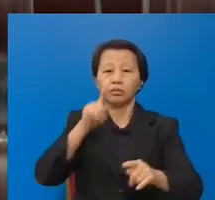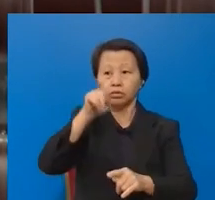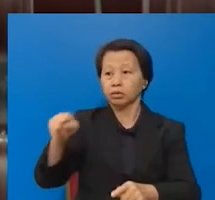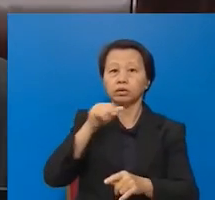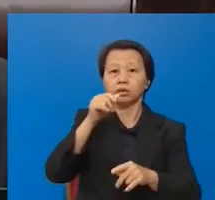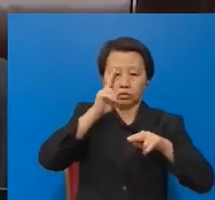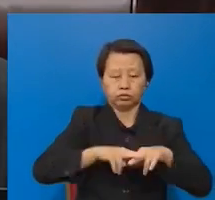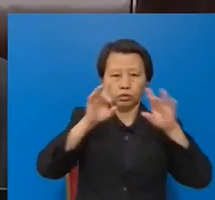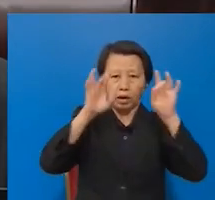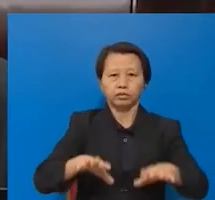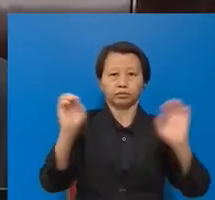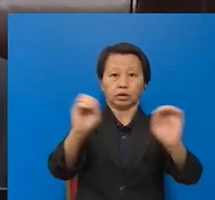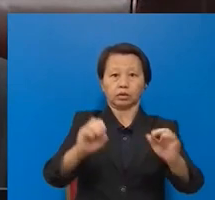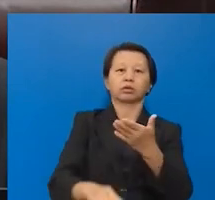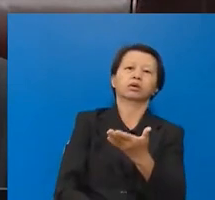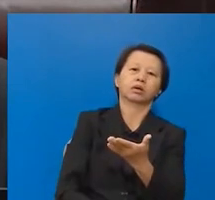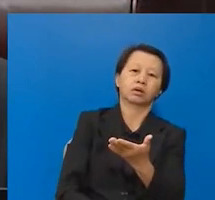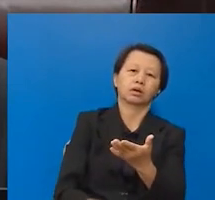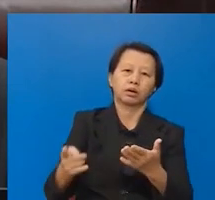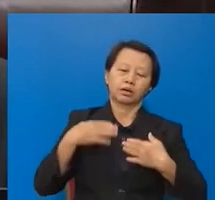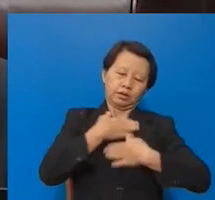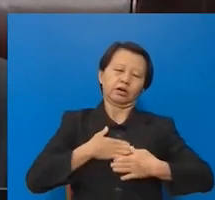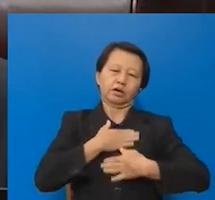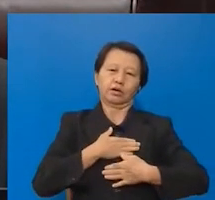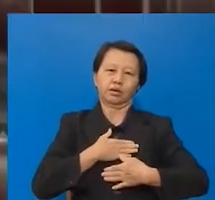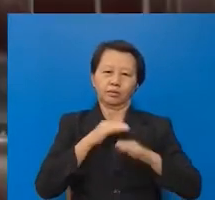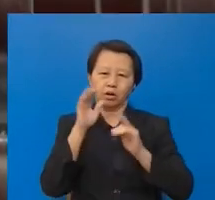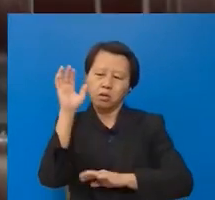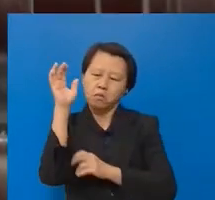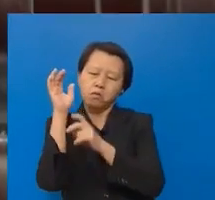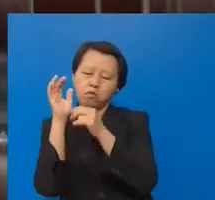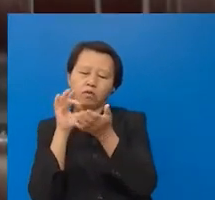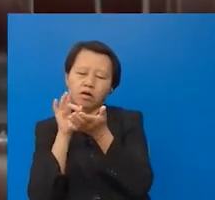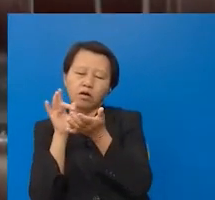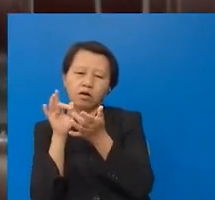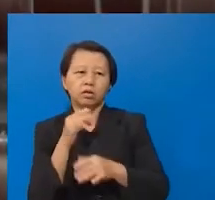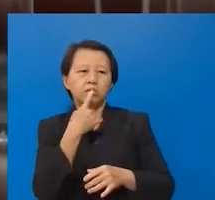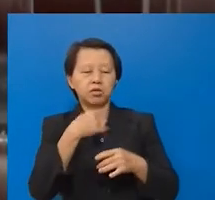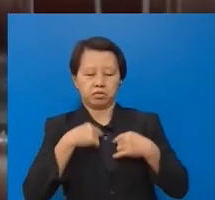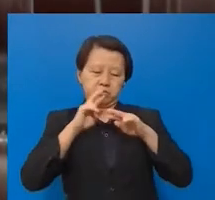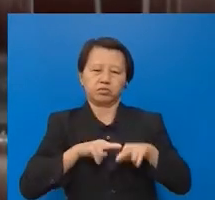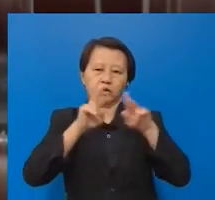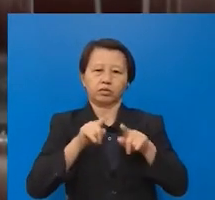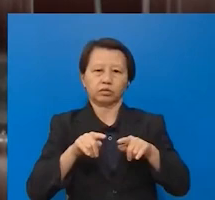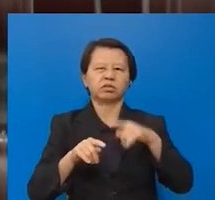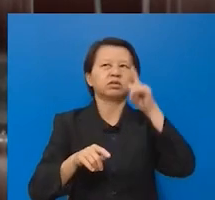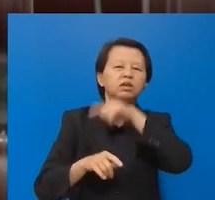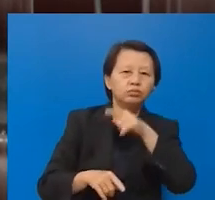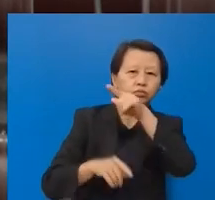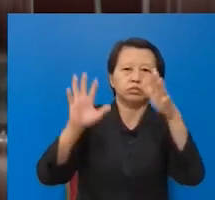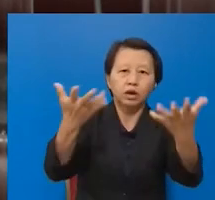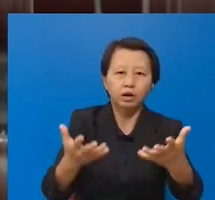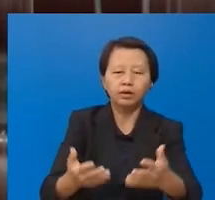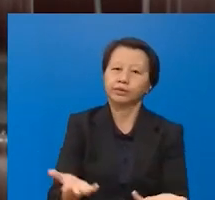sebenarnya tidak ada exam pun. Dia maknanya dari segi hiburannya dia nak buat. Jadi maknanya ini satu perbuatan yang kadang-kadang kita kena tipu. Seolah-olah